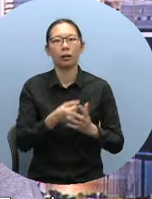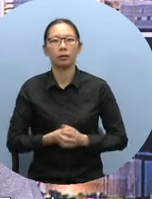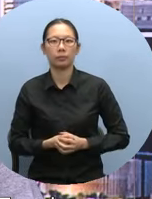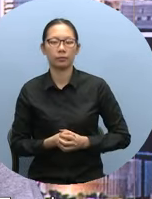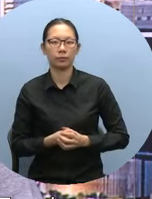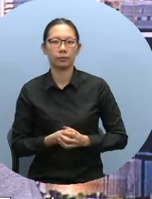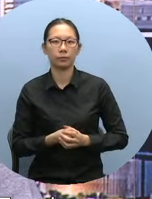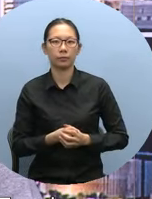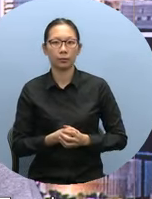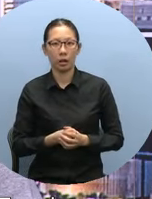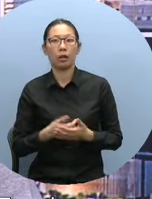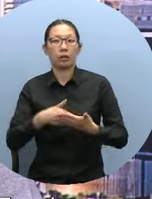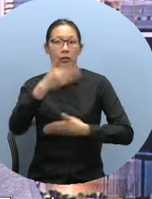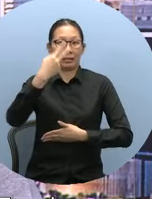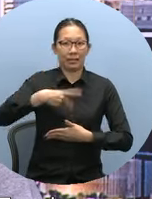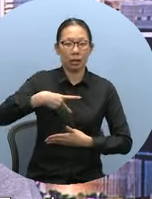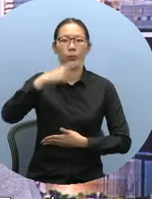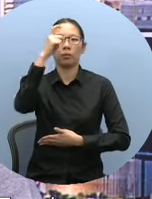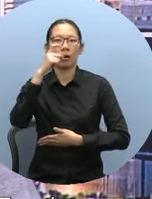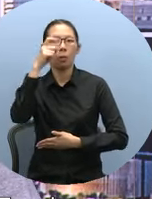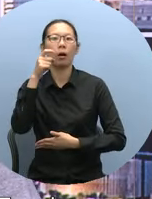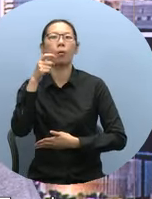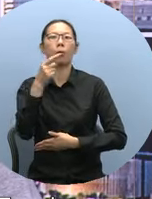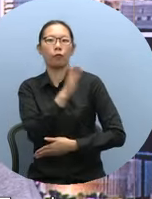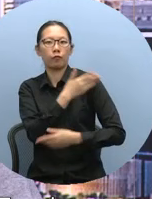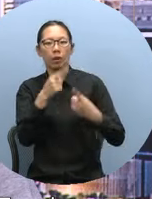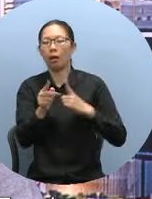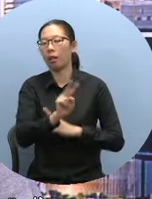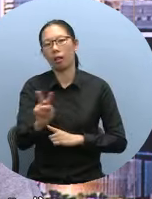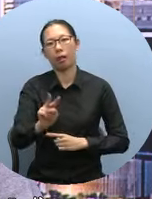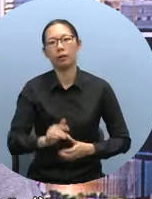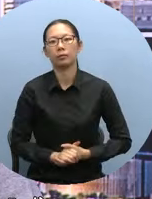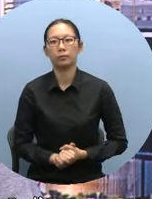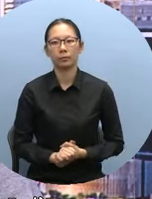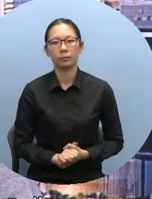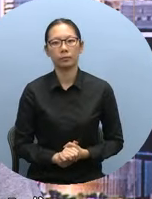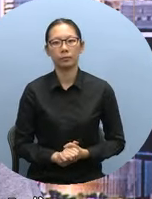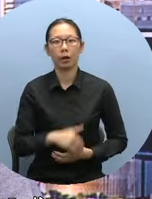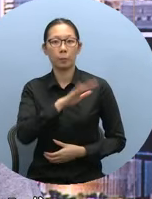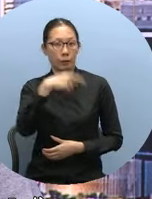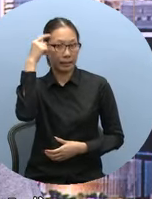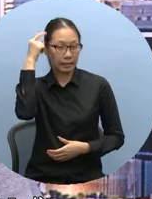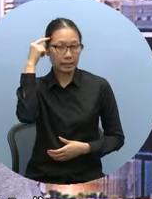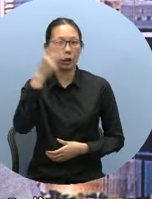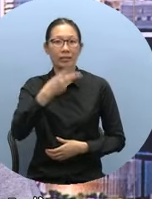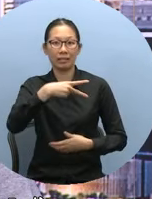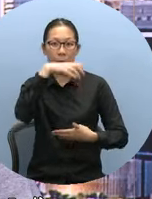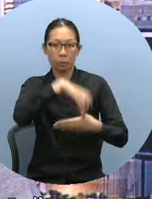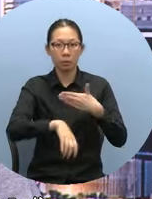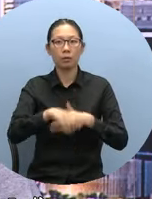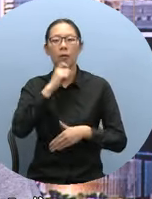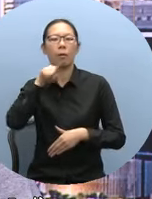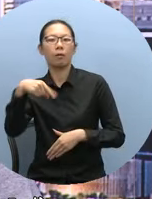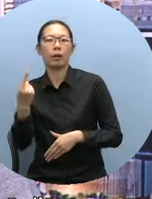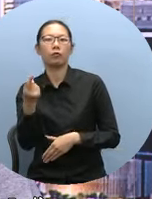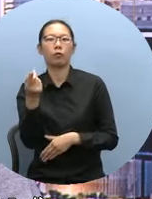那個負責人呢都是同九樓的同一個負責人來的。咁我哋知道嗰個單位入面咧，仲有其